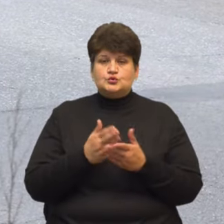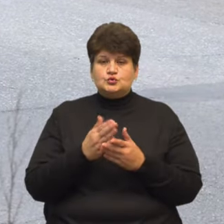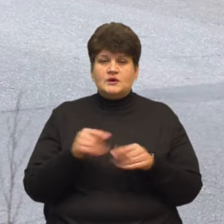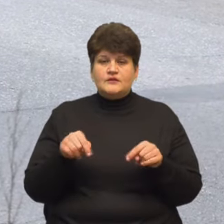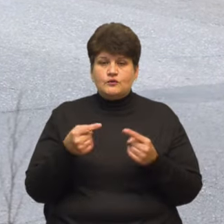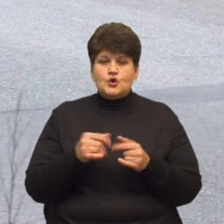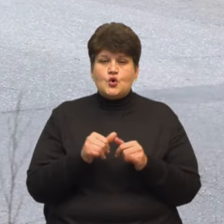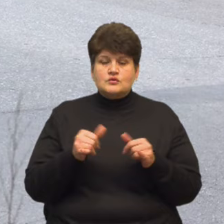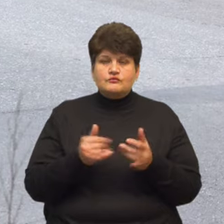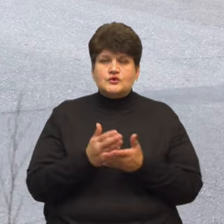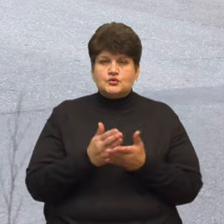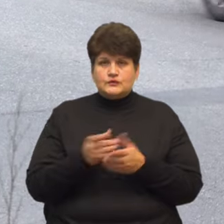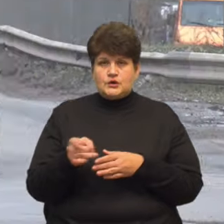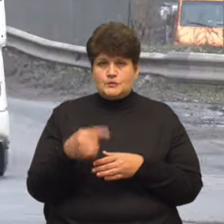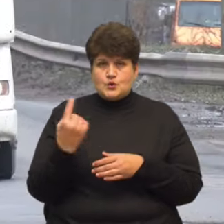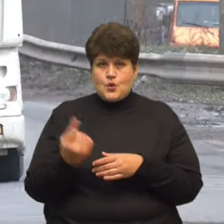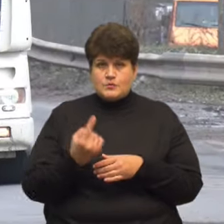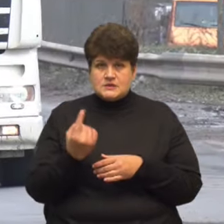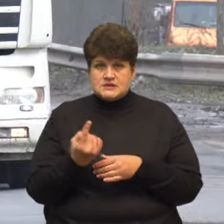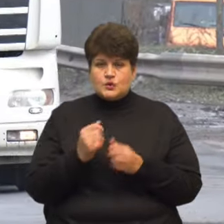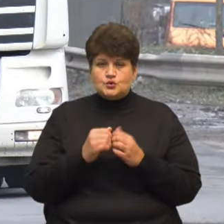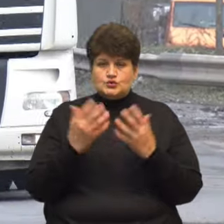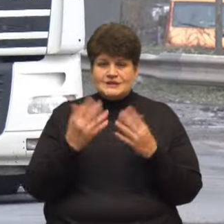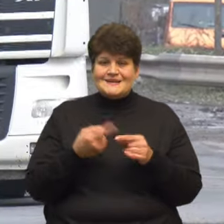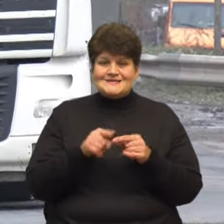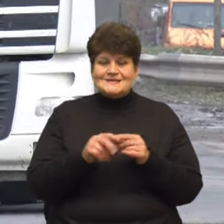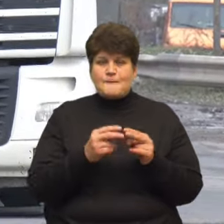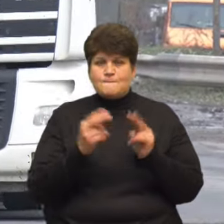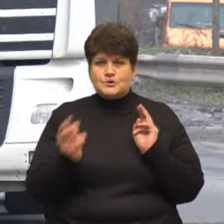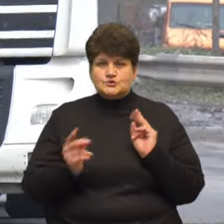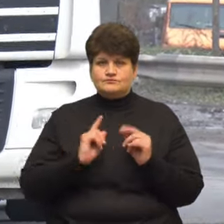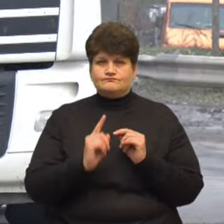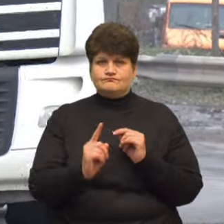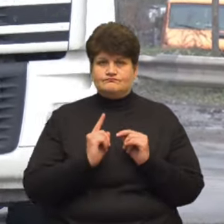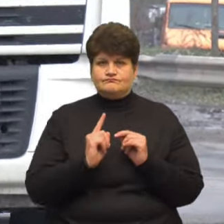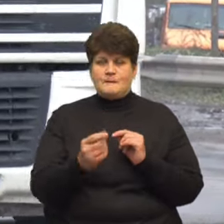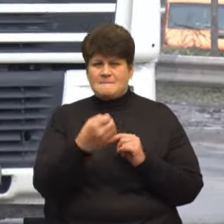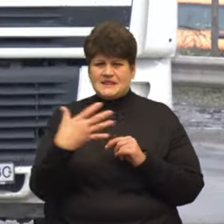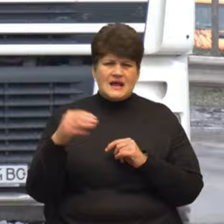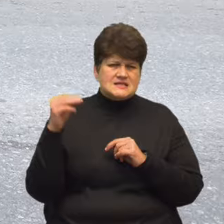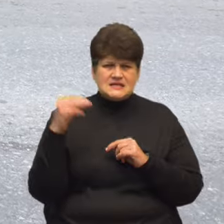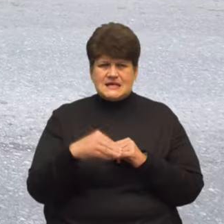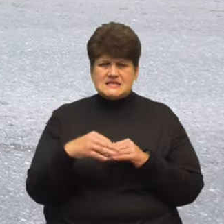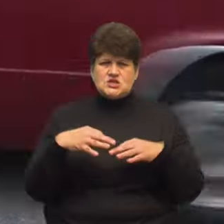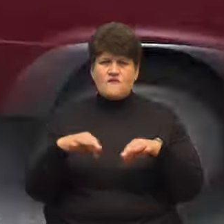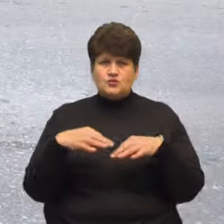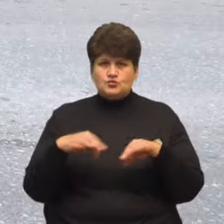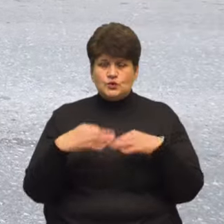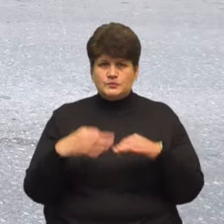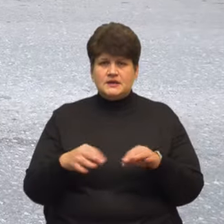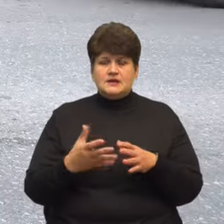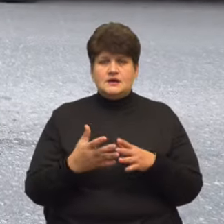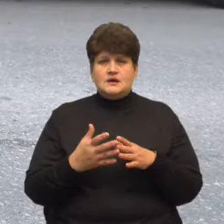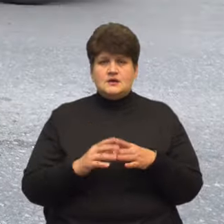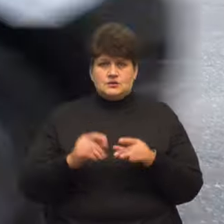розвидку інфраструктури у Тернопільській області щодня це стом проїжджає приблизно 15 000 автомобілів споруду та підходи до неї